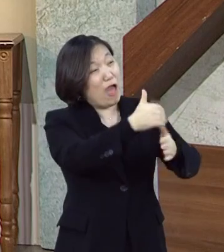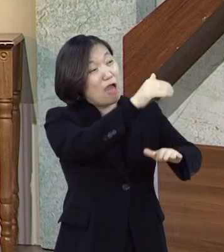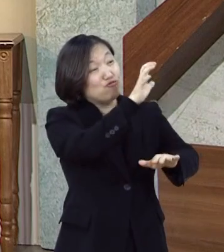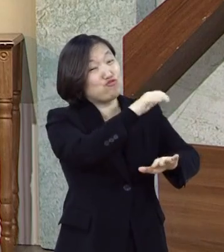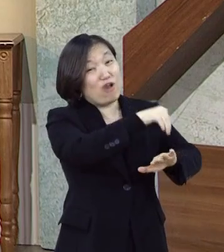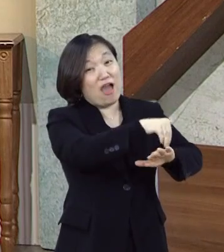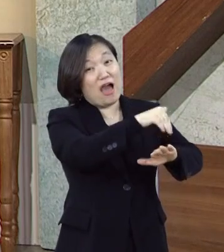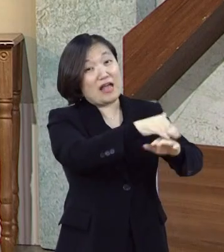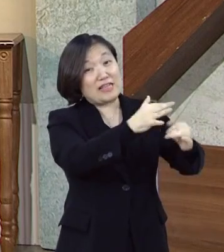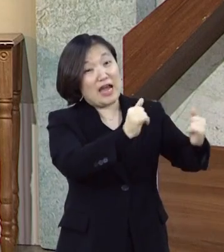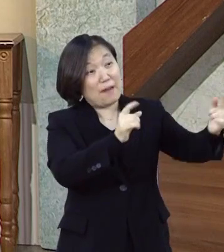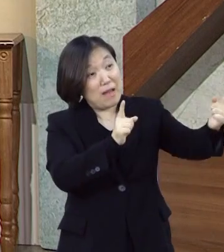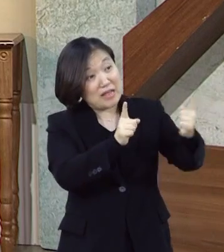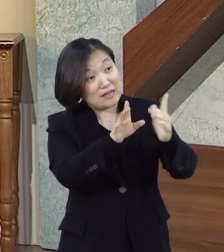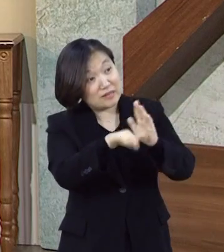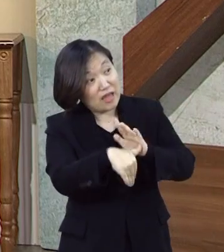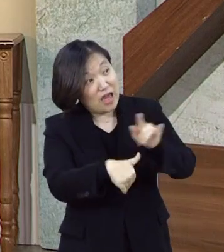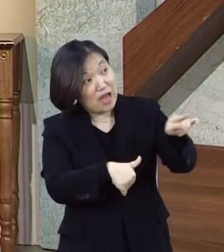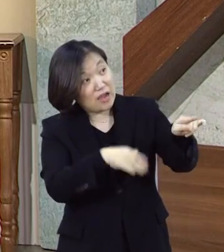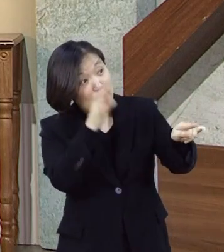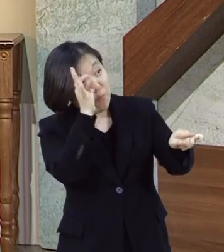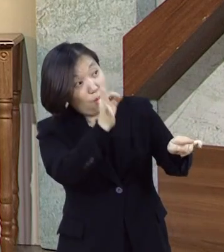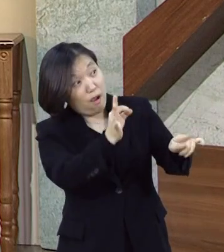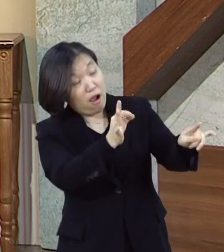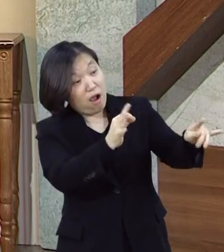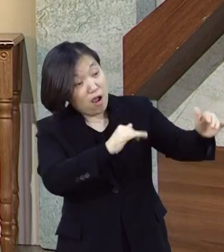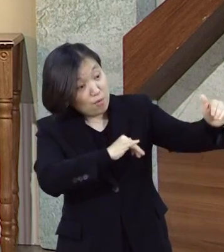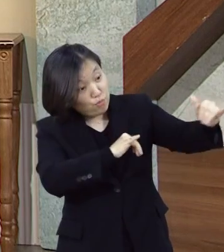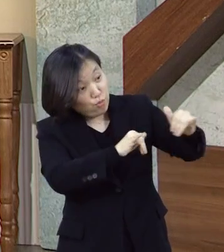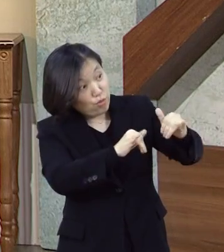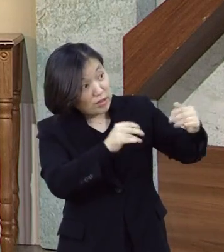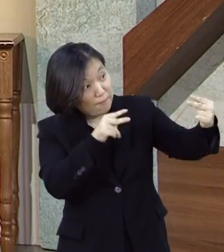존경받는 그 종교인을 보면서